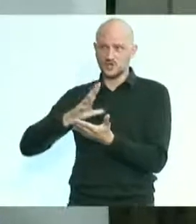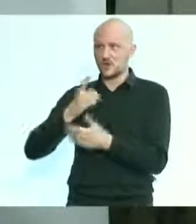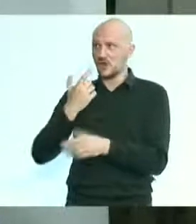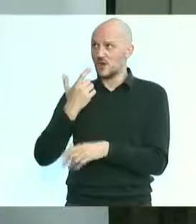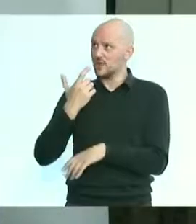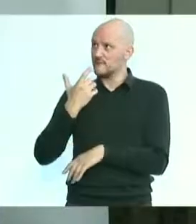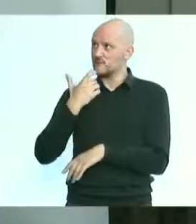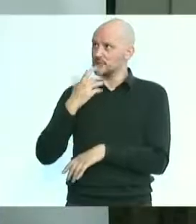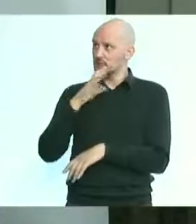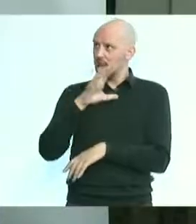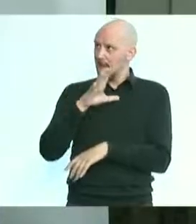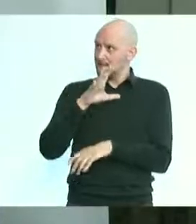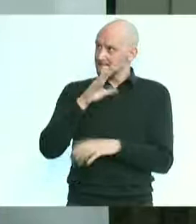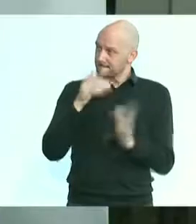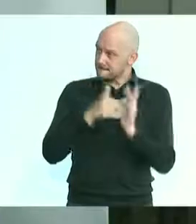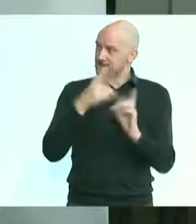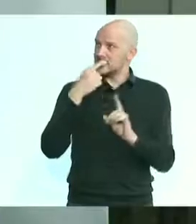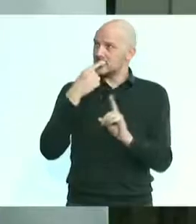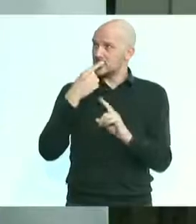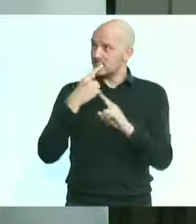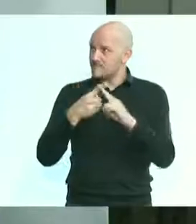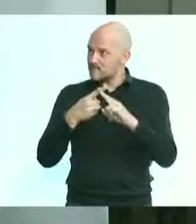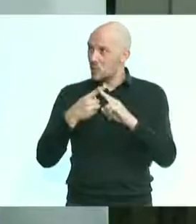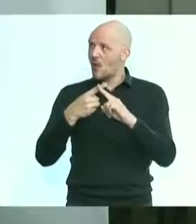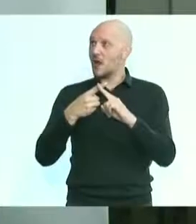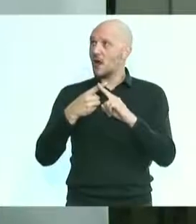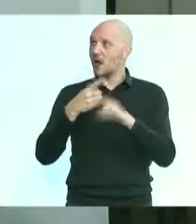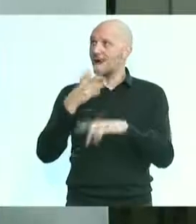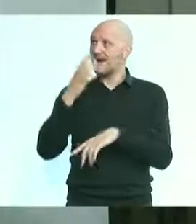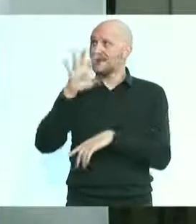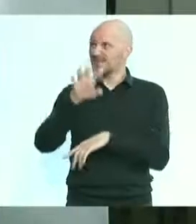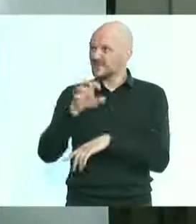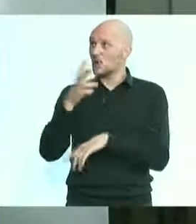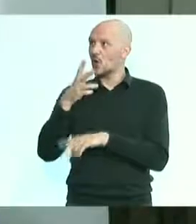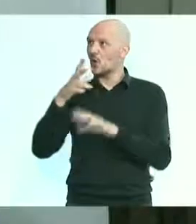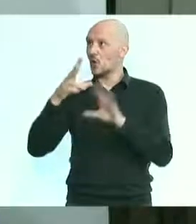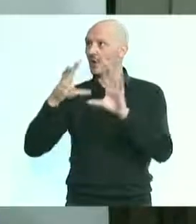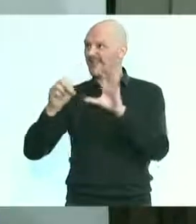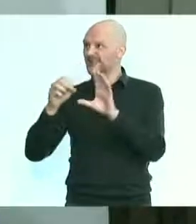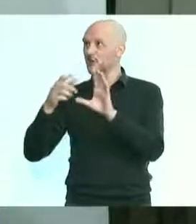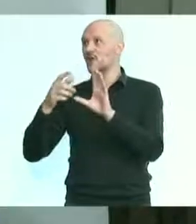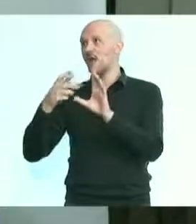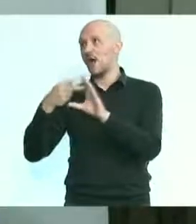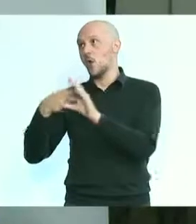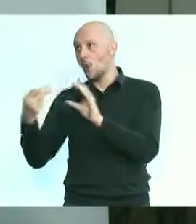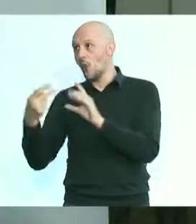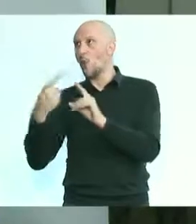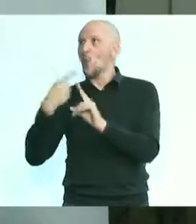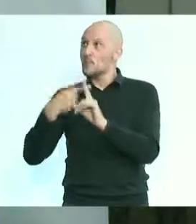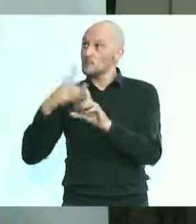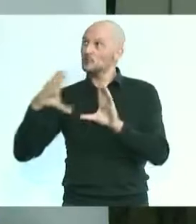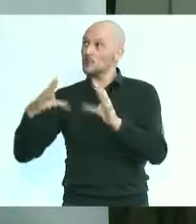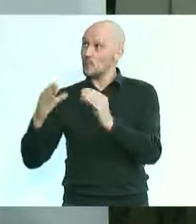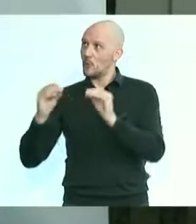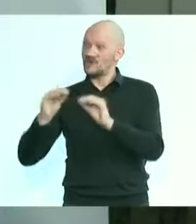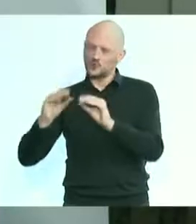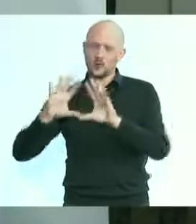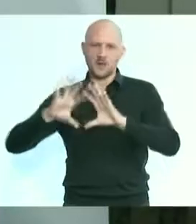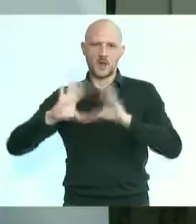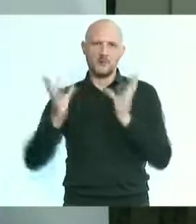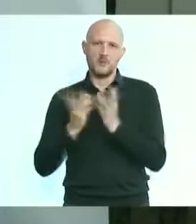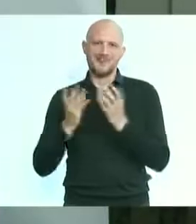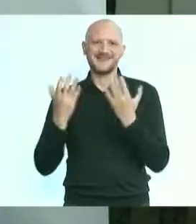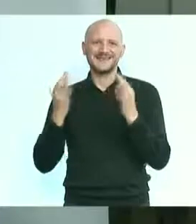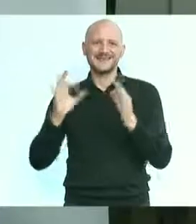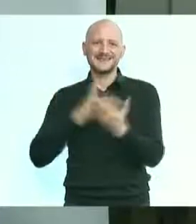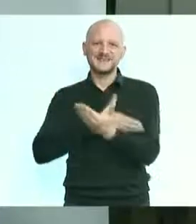net, plus la formation. Et c'est fait presque 10 millions d'euros. Et 80%